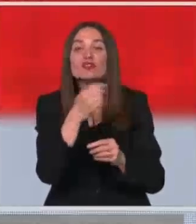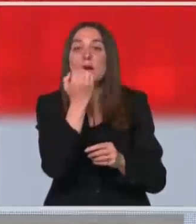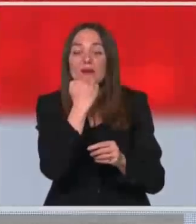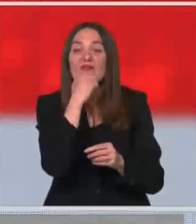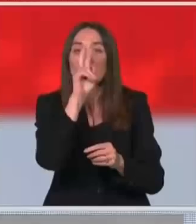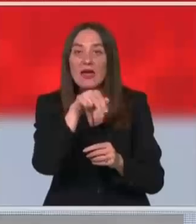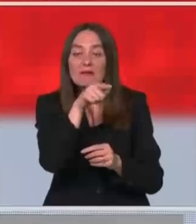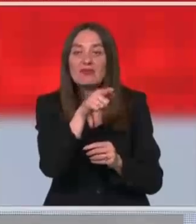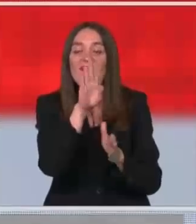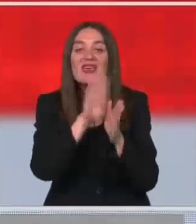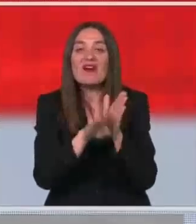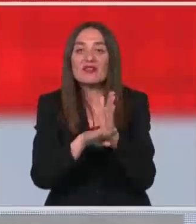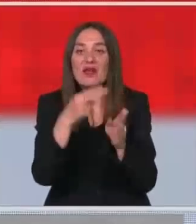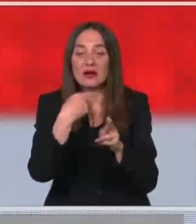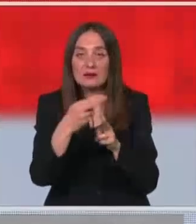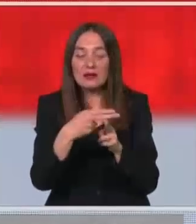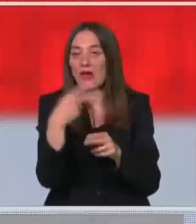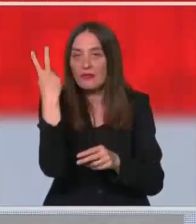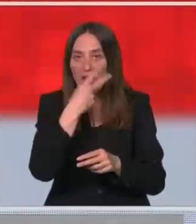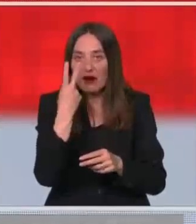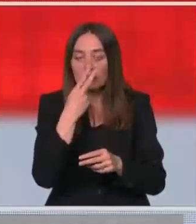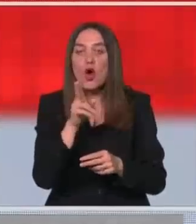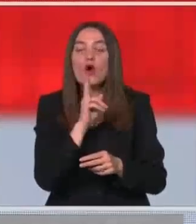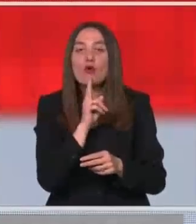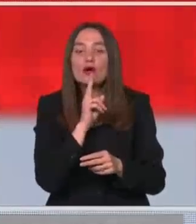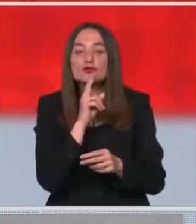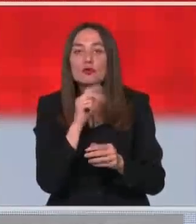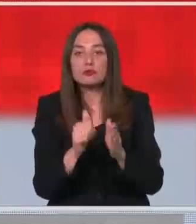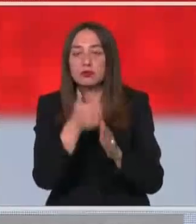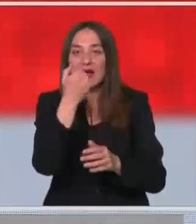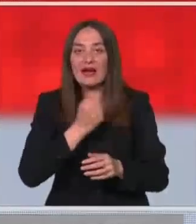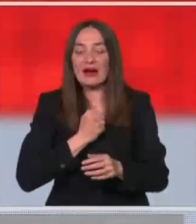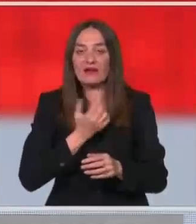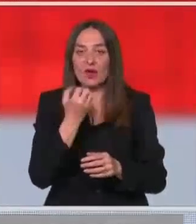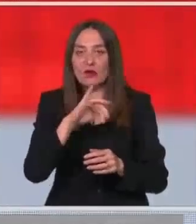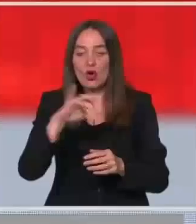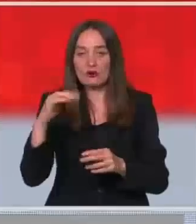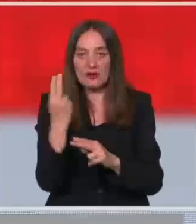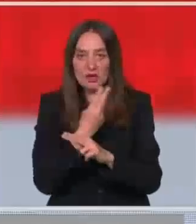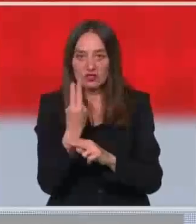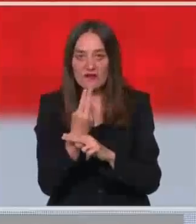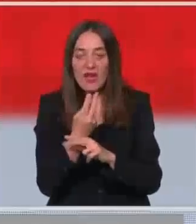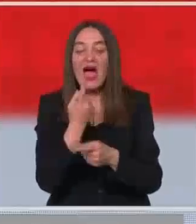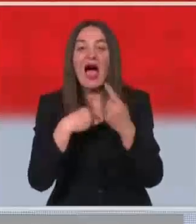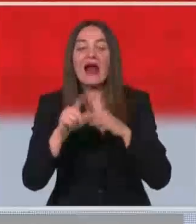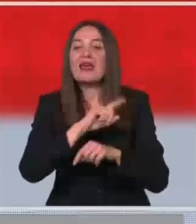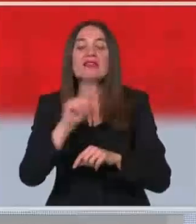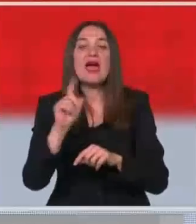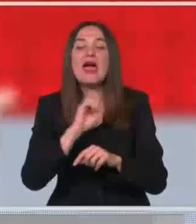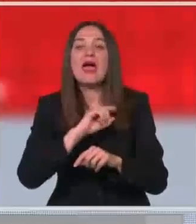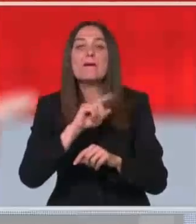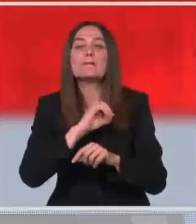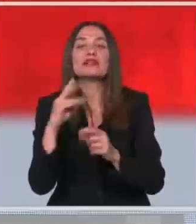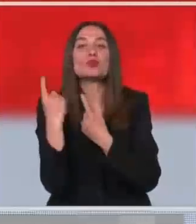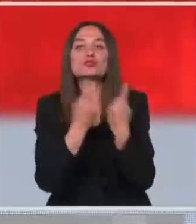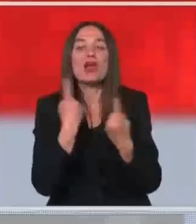te jeftine kredite, naravno, koje su dominantno garantovane od strane države, ali ne bezuslovno s aspekta